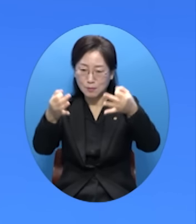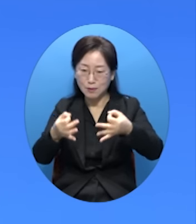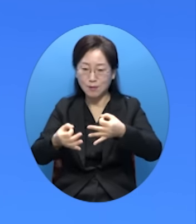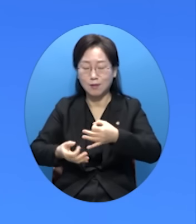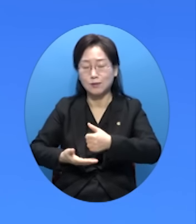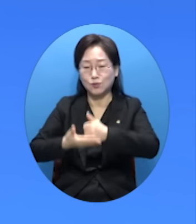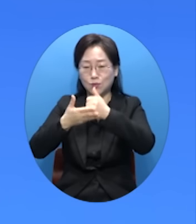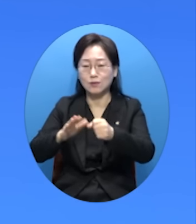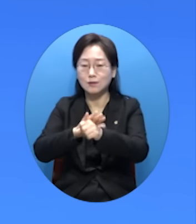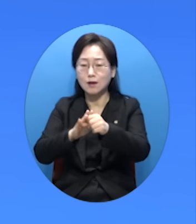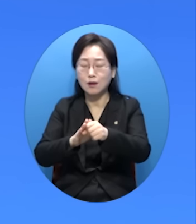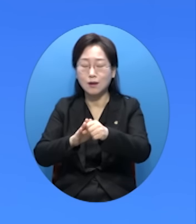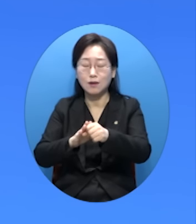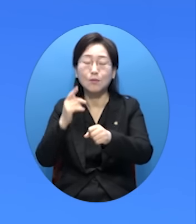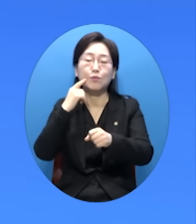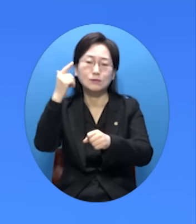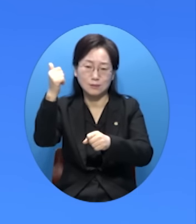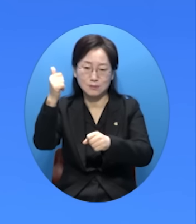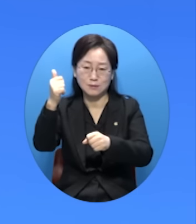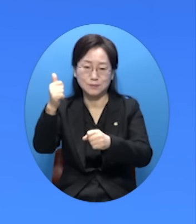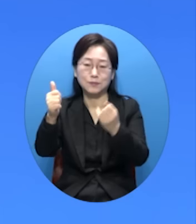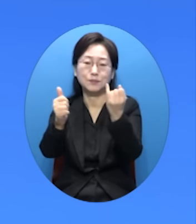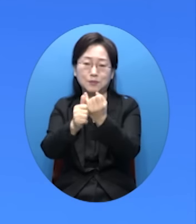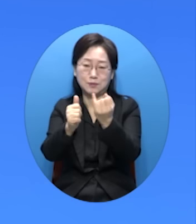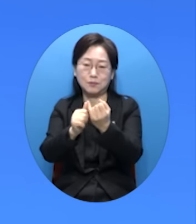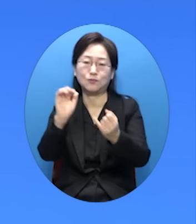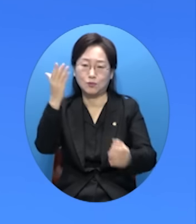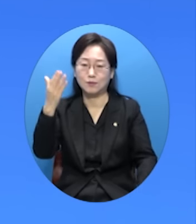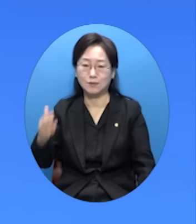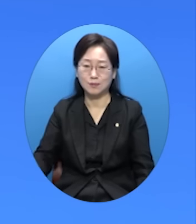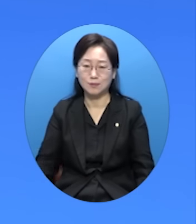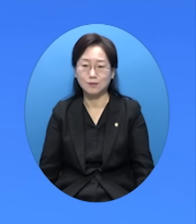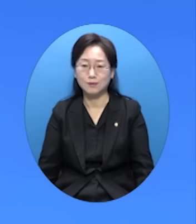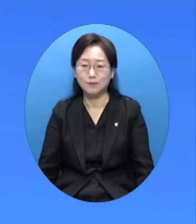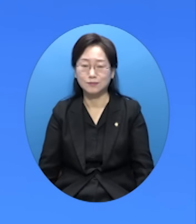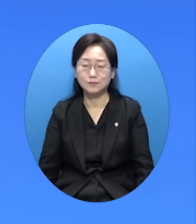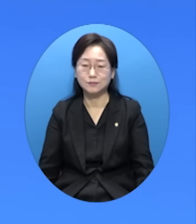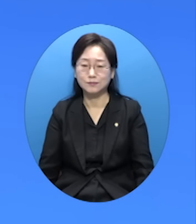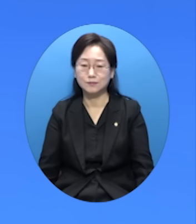사랑하는 목사님 내가 될 수 있었던 것입니다.